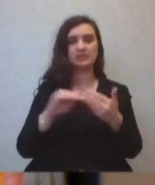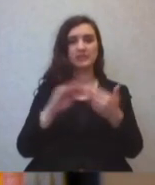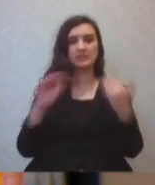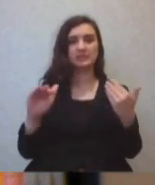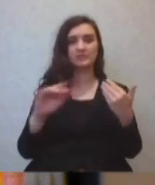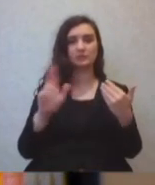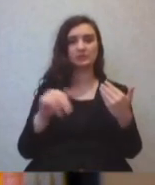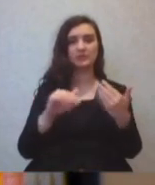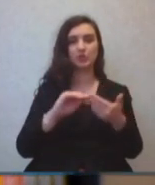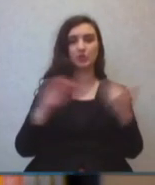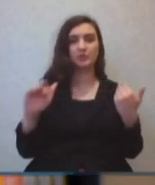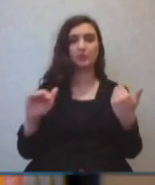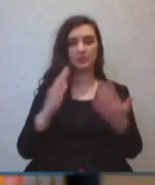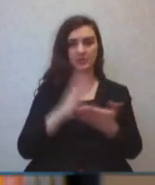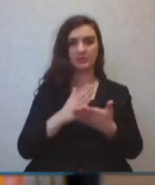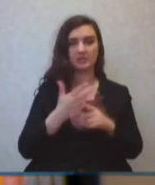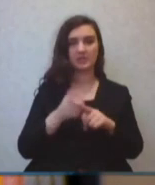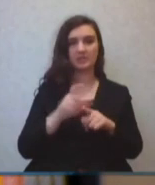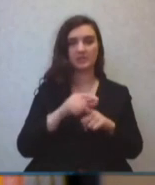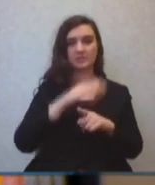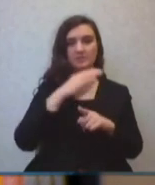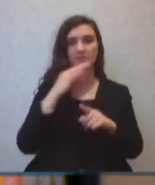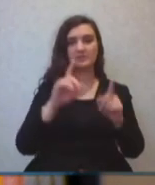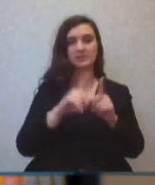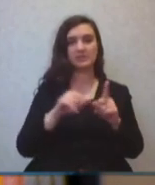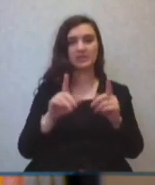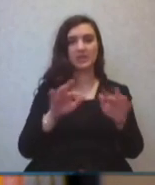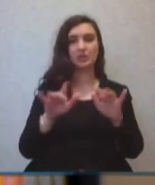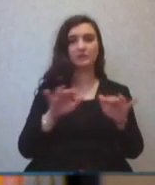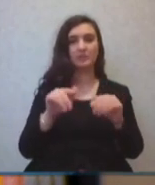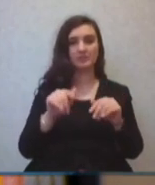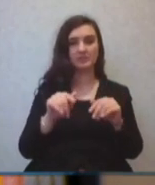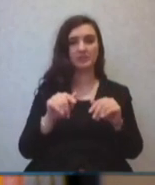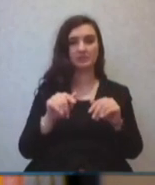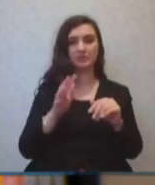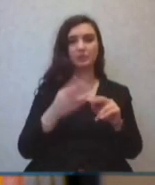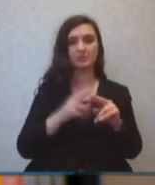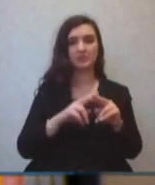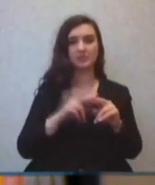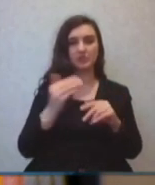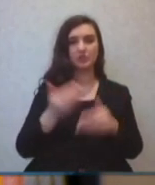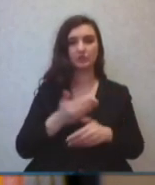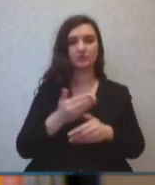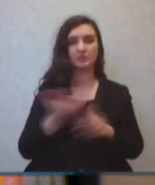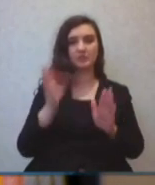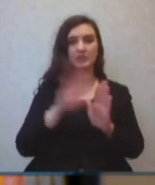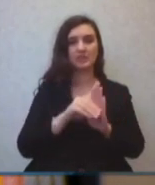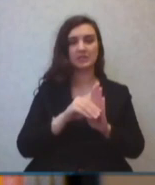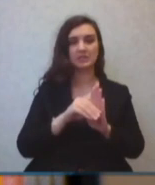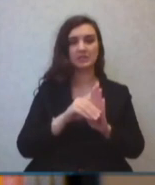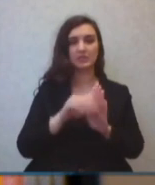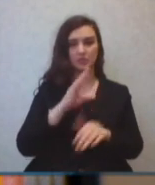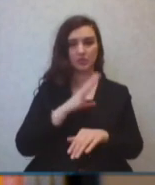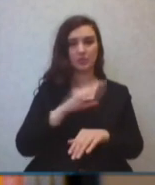და დაშორებული ხდები ძალიან ბევრ ისეთ აქტივობასთან, რომელიც ჩემი ცხოვრების შემადგენელი ნაწილი